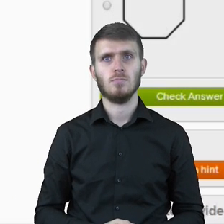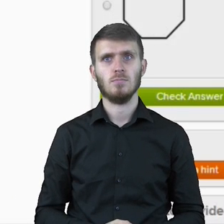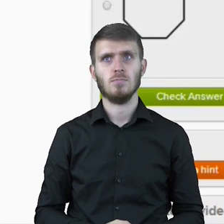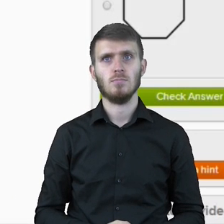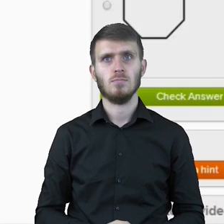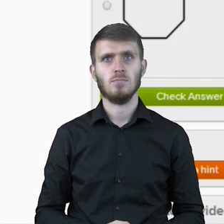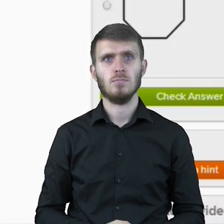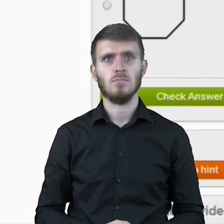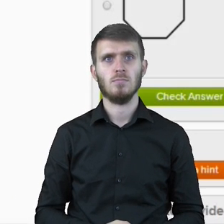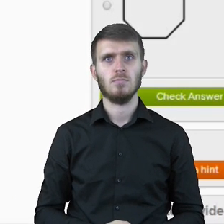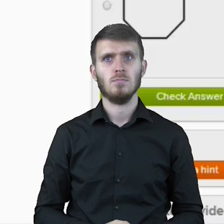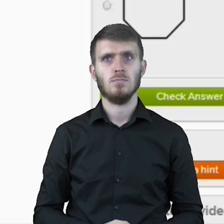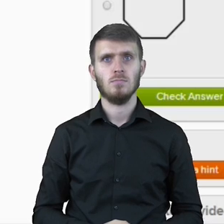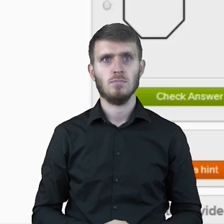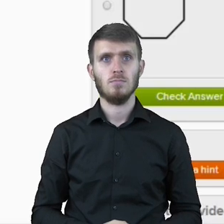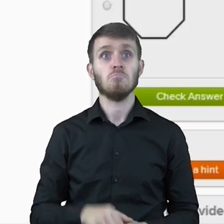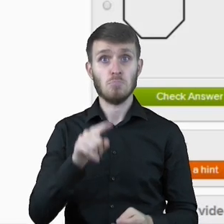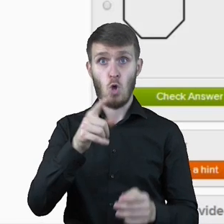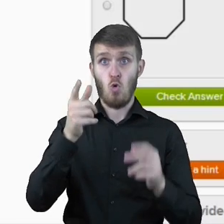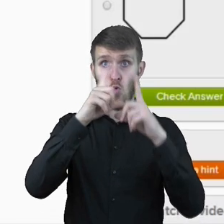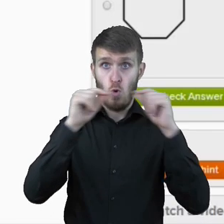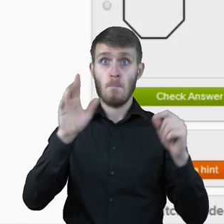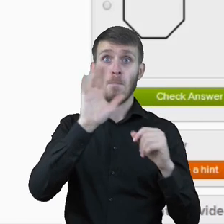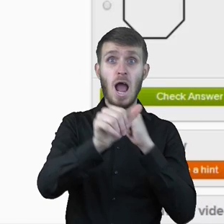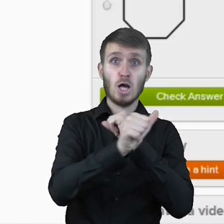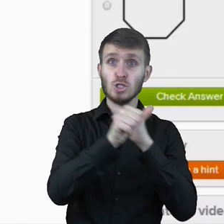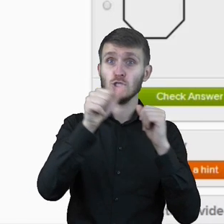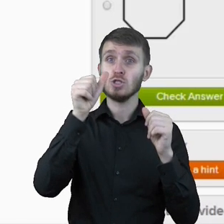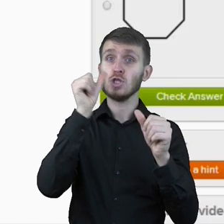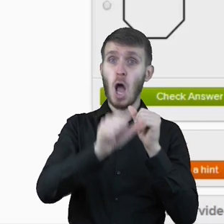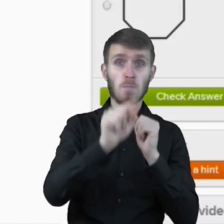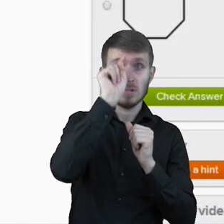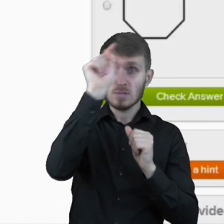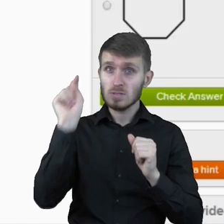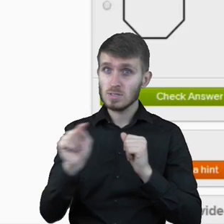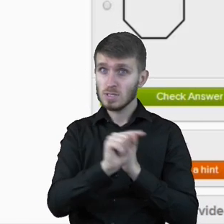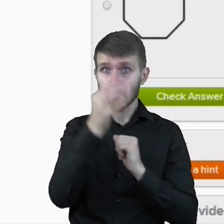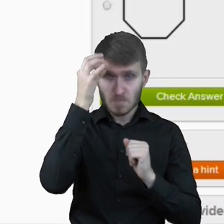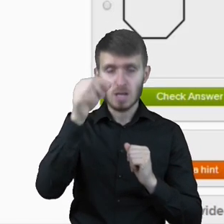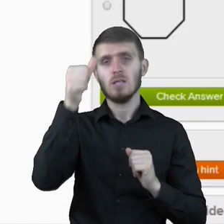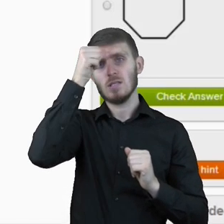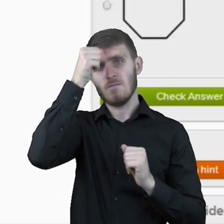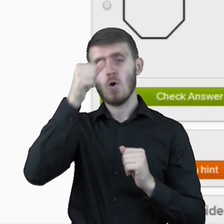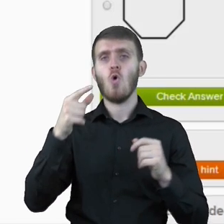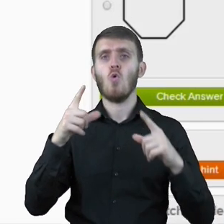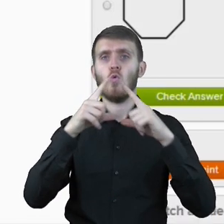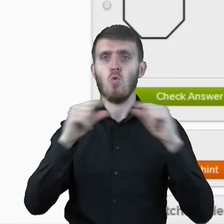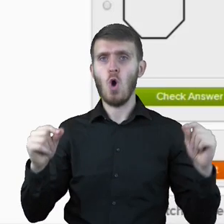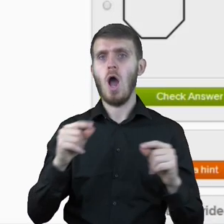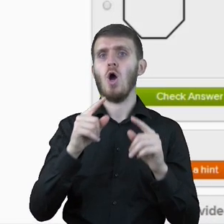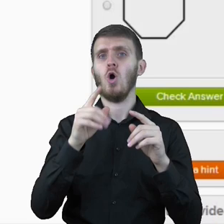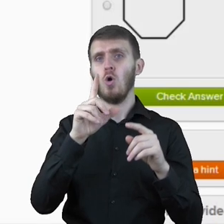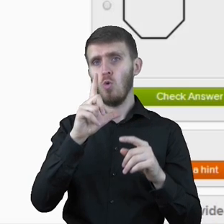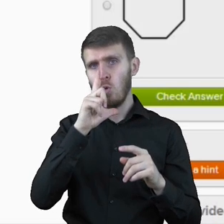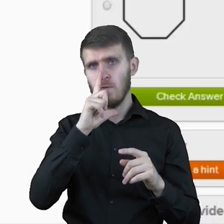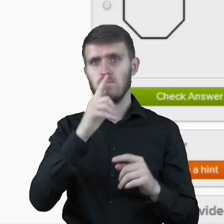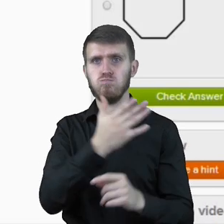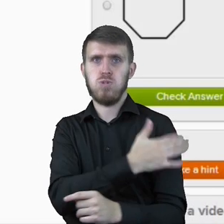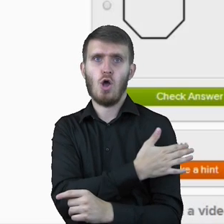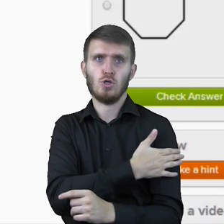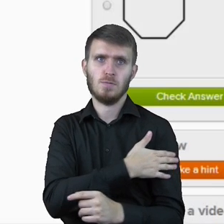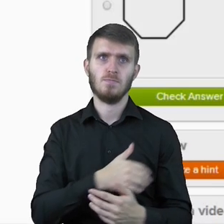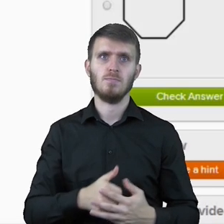tylko kąty pomiędzy tymi bokami w trójkącie. Taki trójkąt, który ma wszystkie miary równe 60 stopni,